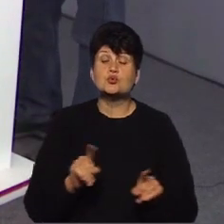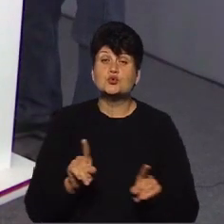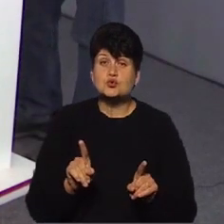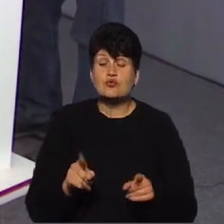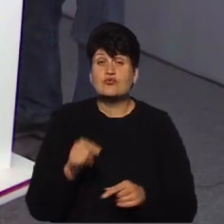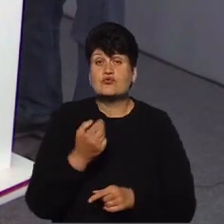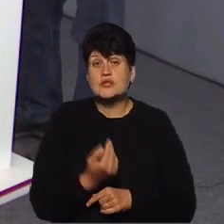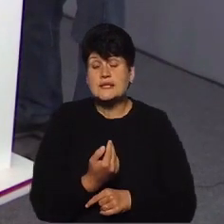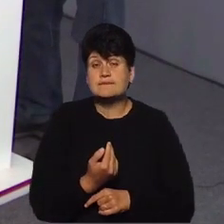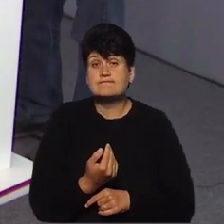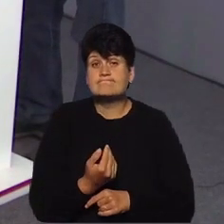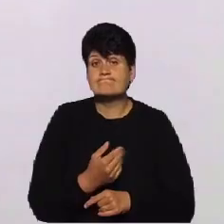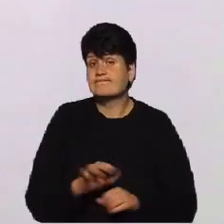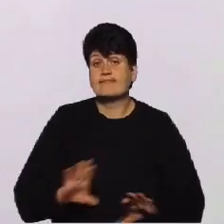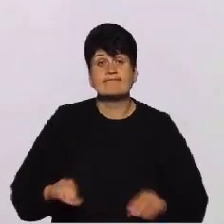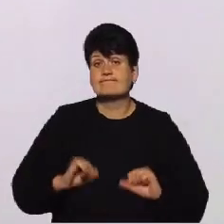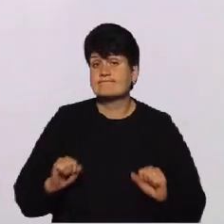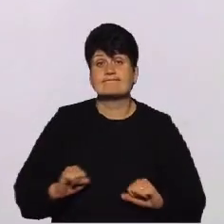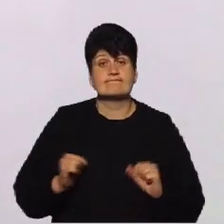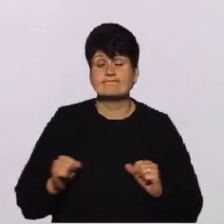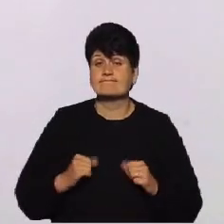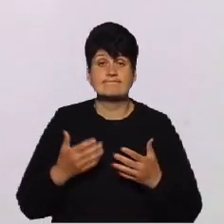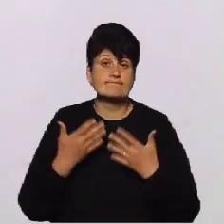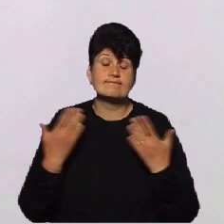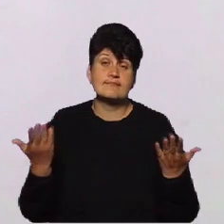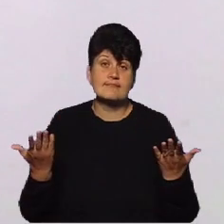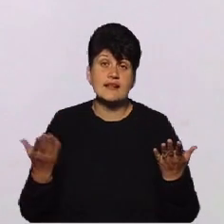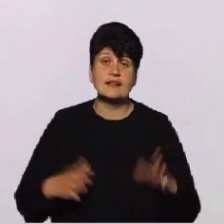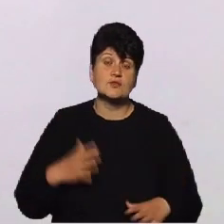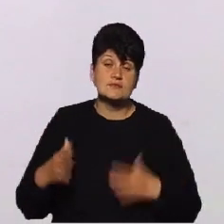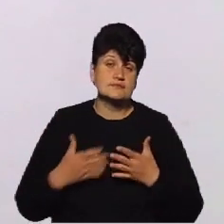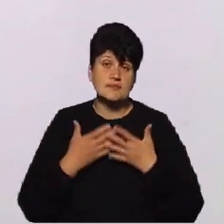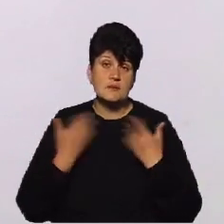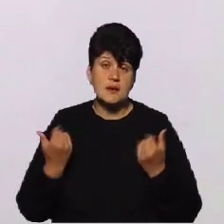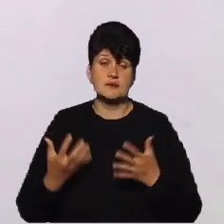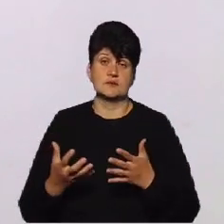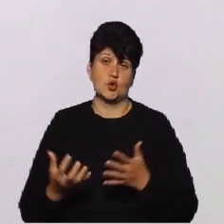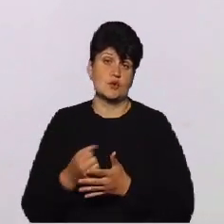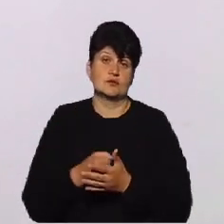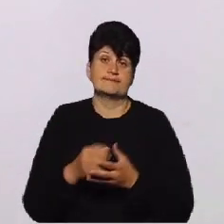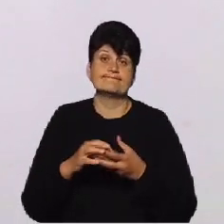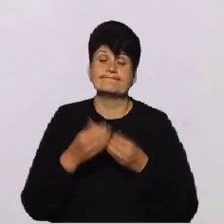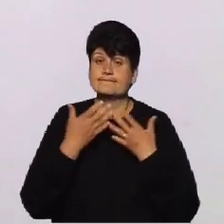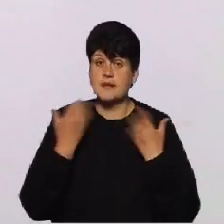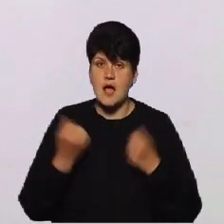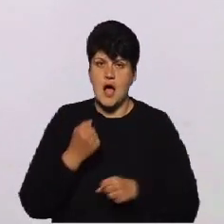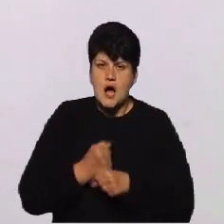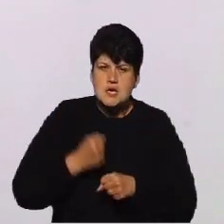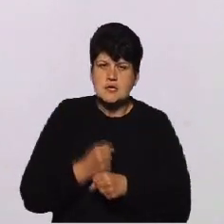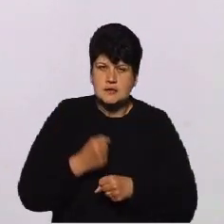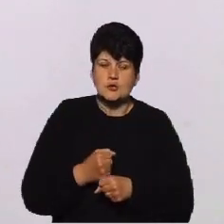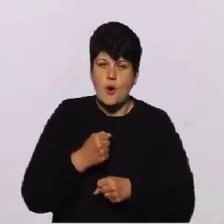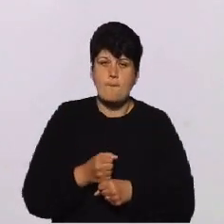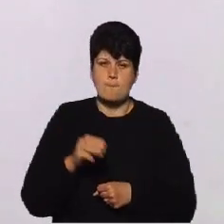не прикладали максимальних зусиль для тренувань, для досягнення результату. А от роботяги, які навіть не були